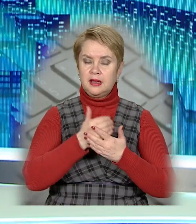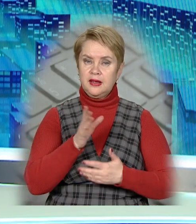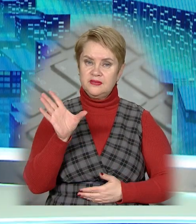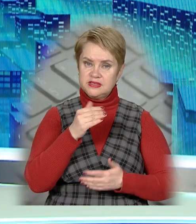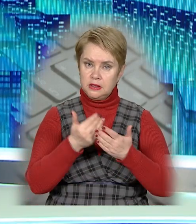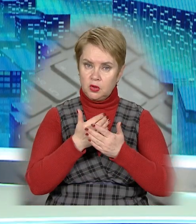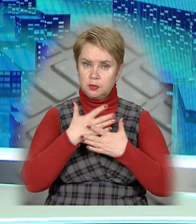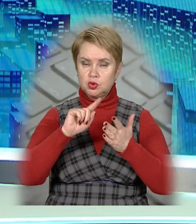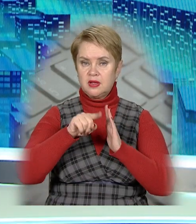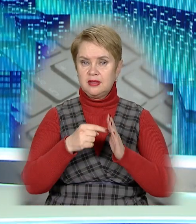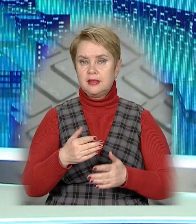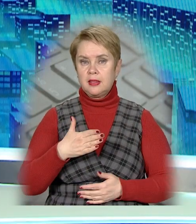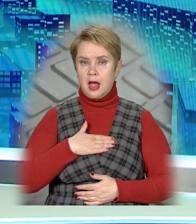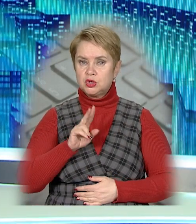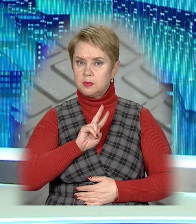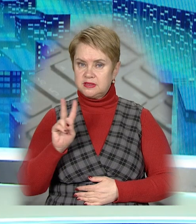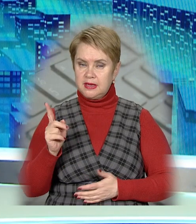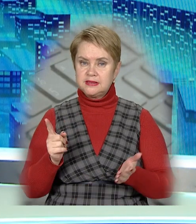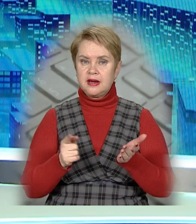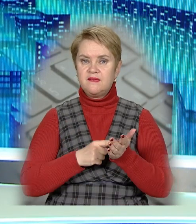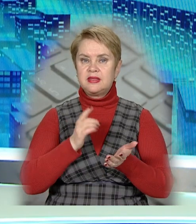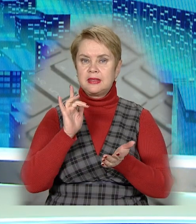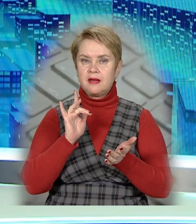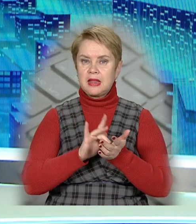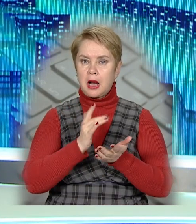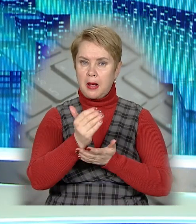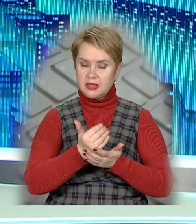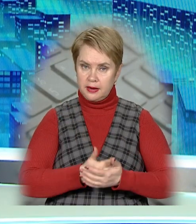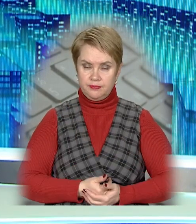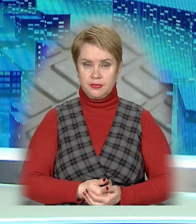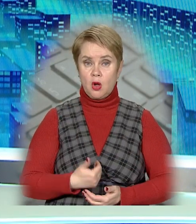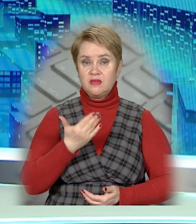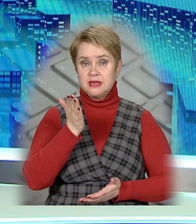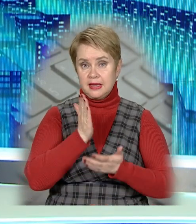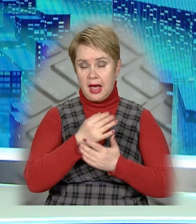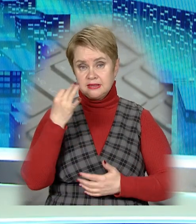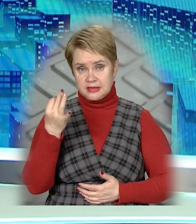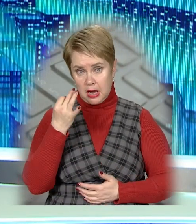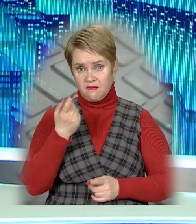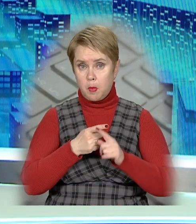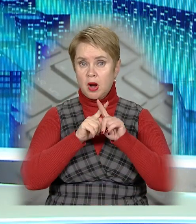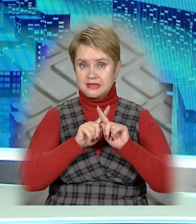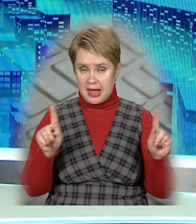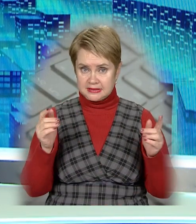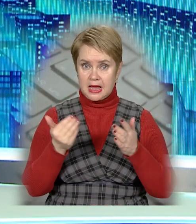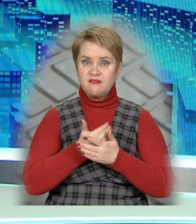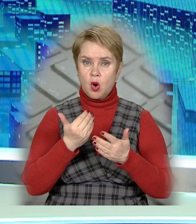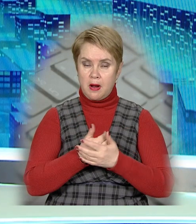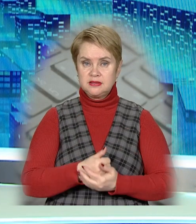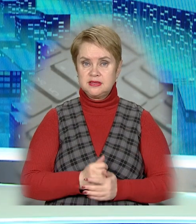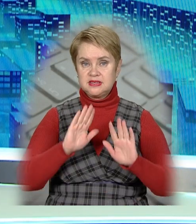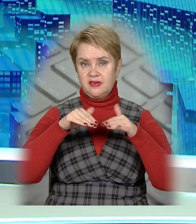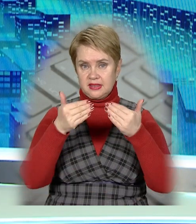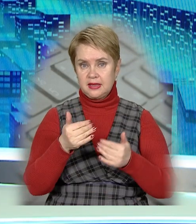Наразі це всі новини. Більше дізнавайтесь на нашому сайті, на сторінці у Фейсбук та у Телеграм-каналі. Якщо у вас є цікава або резонансна